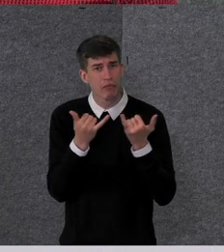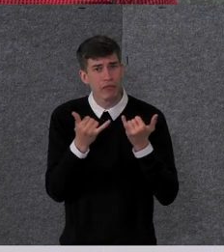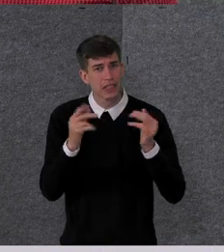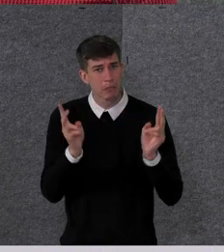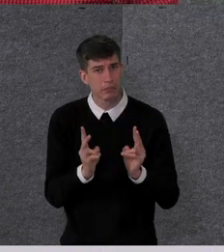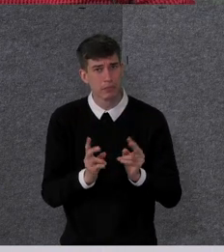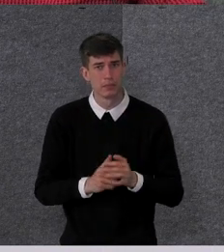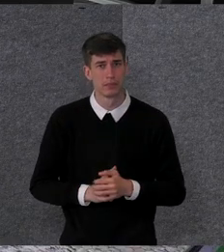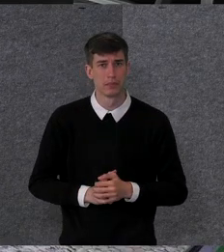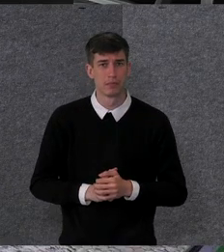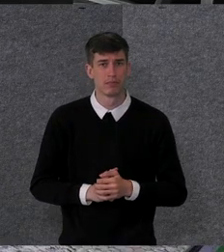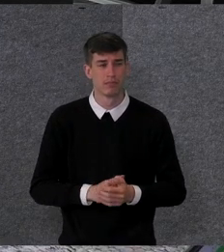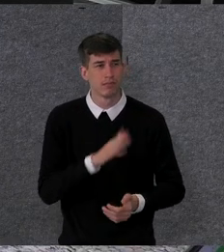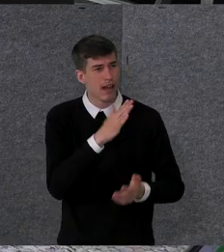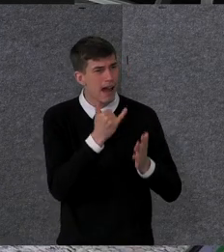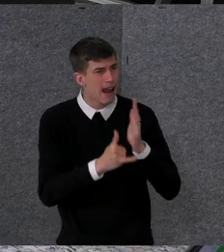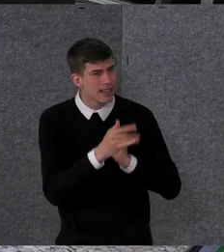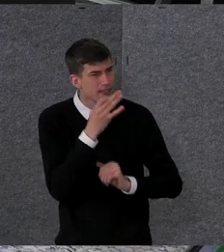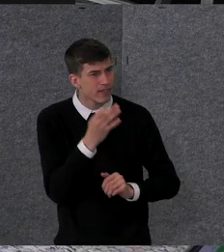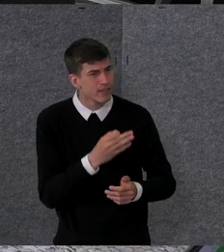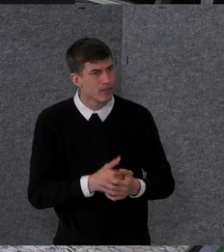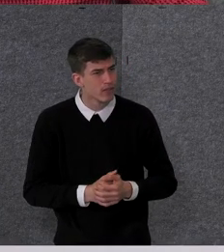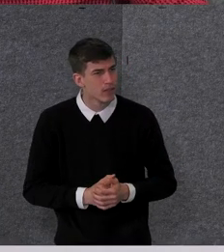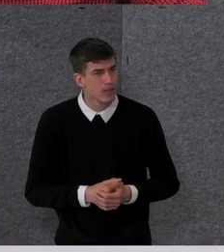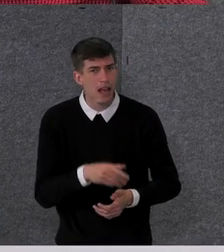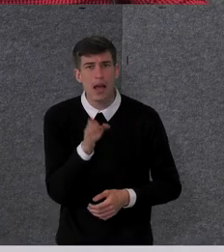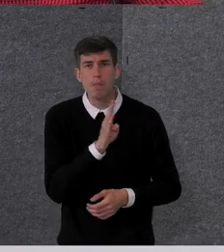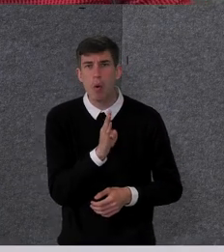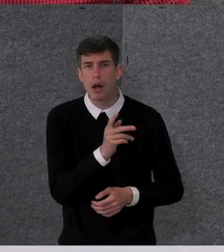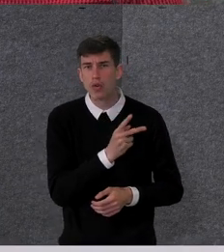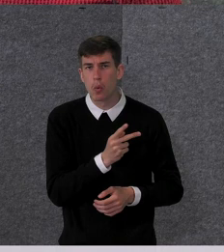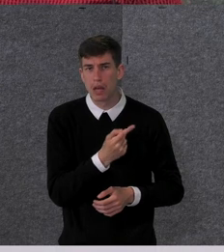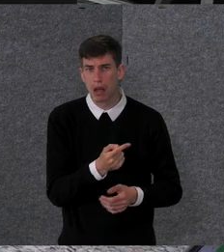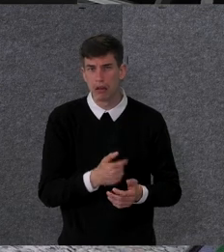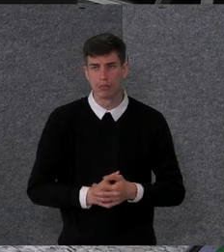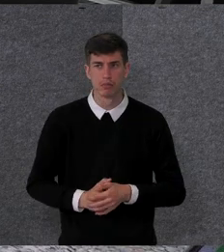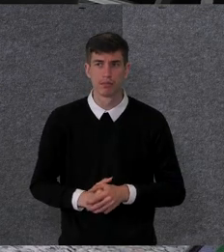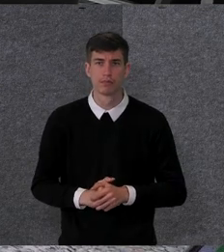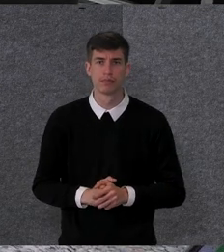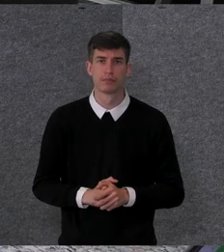dafür Zeit. Kannst du noch mal sagen, wer die letzte Frage gestellt hat? Ja, von Björn Krumminger.